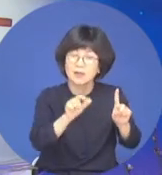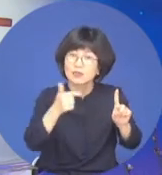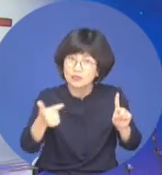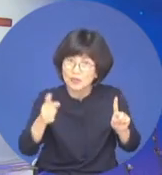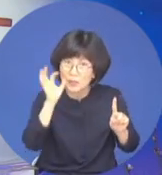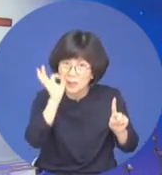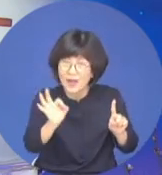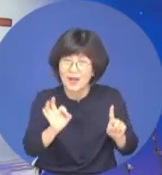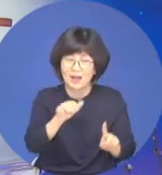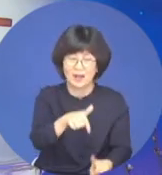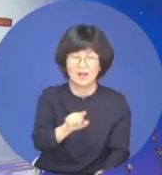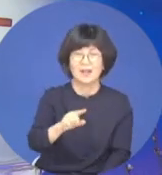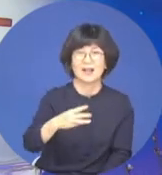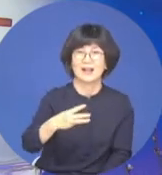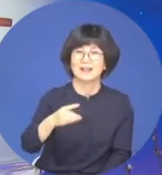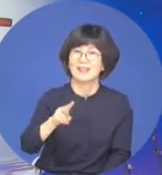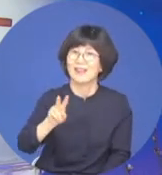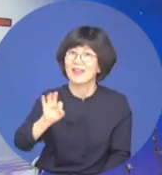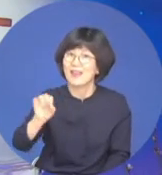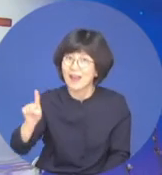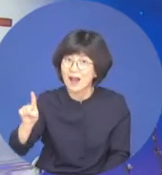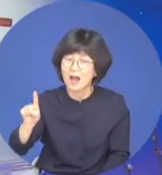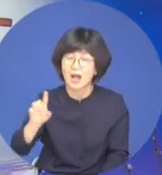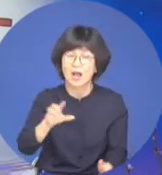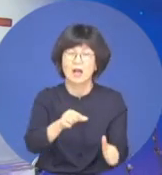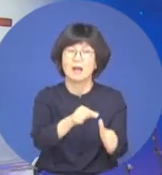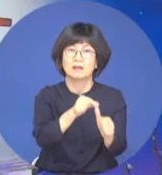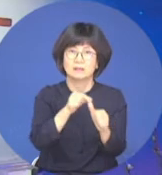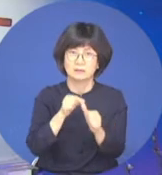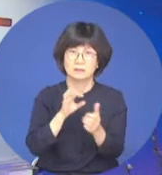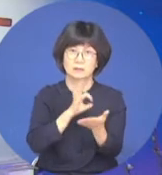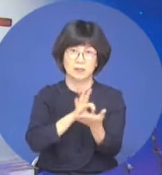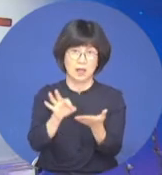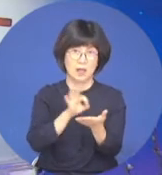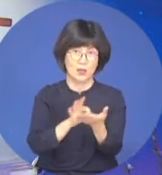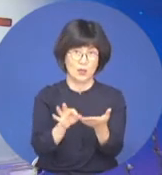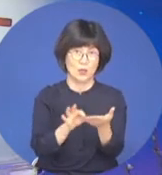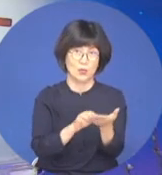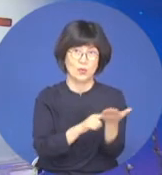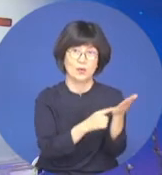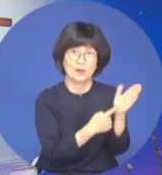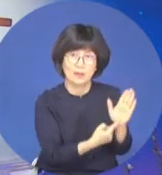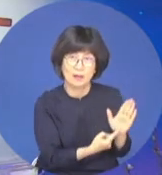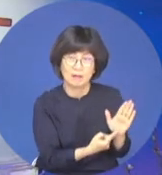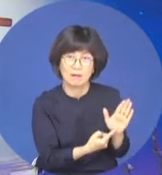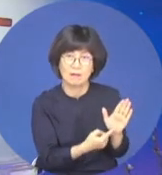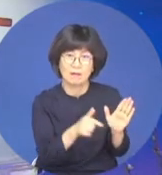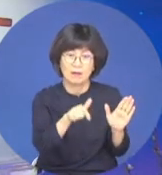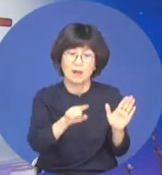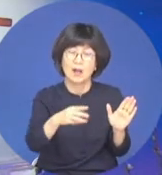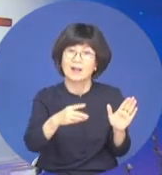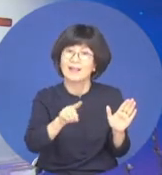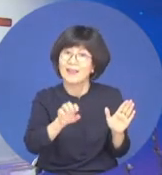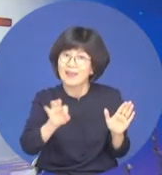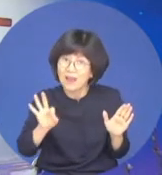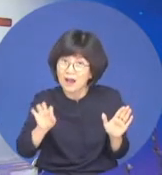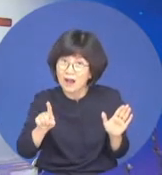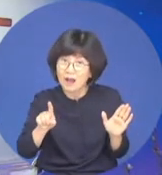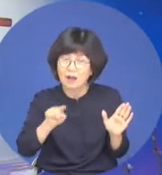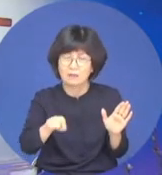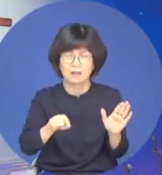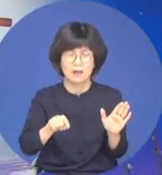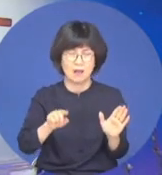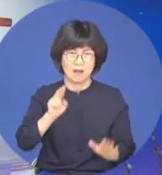갈대아를 들어서 내가 남쪽 유다를 징계할 것이다. 이 갈대아를 뭐라고 설명합니까? 싸납고 성질이 급하고 무서운